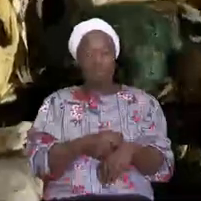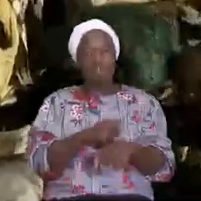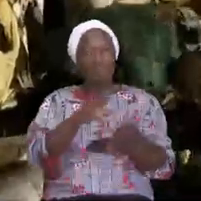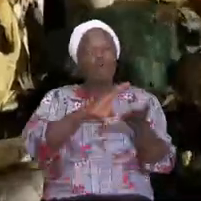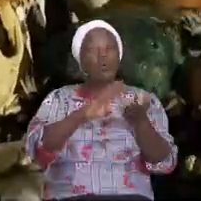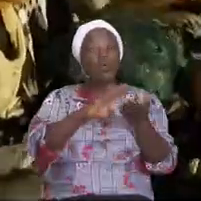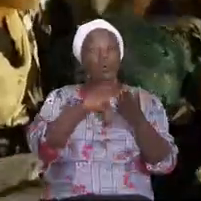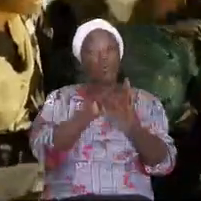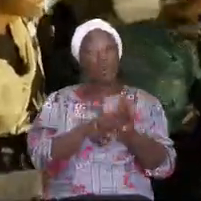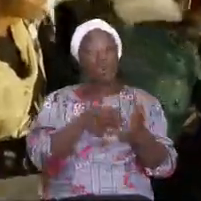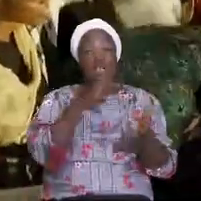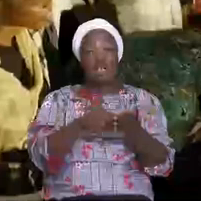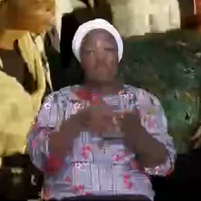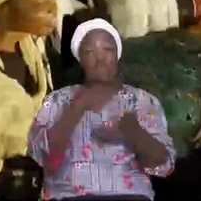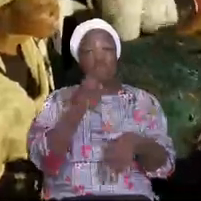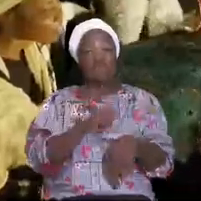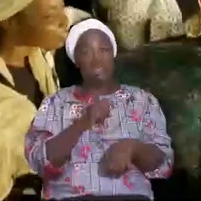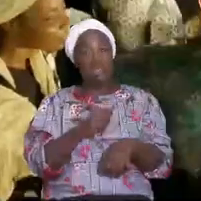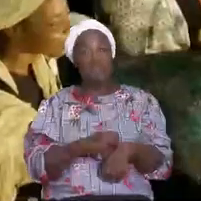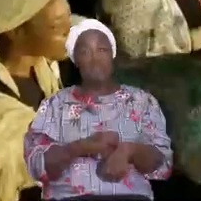Le salut. C'est le moment.